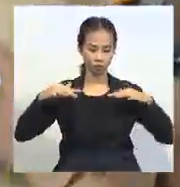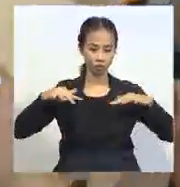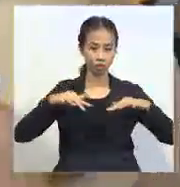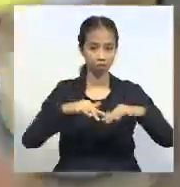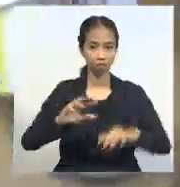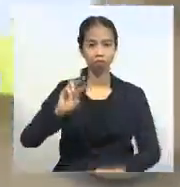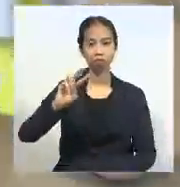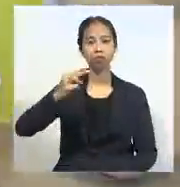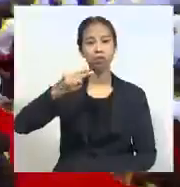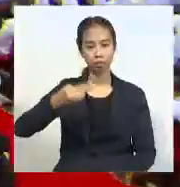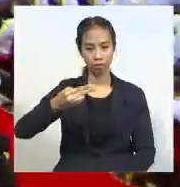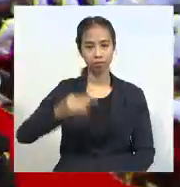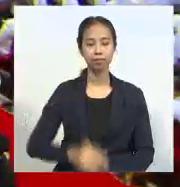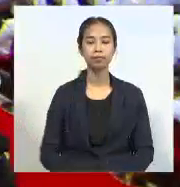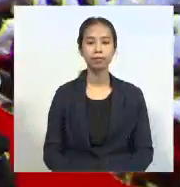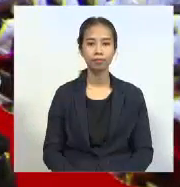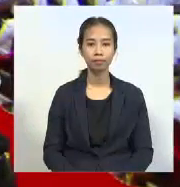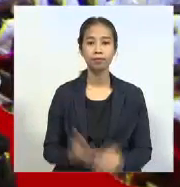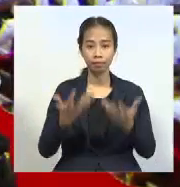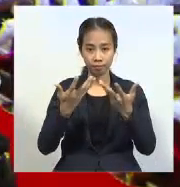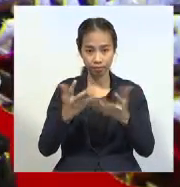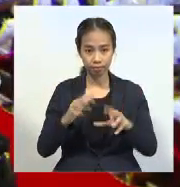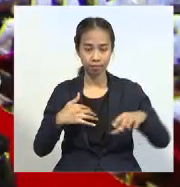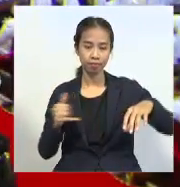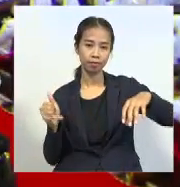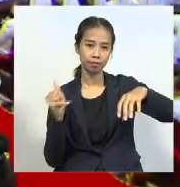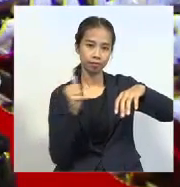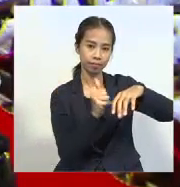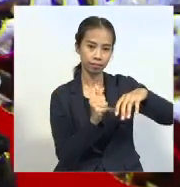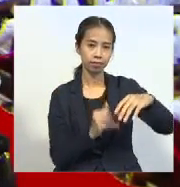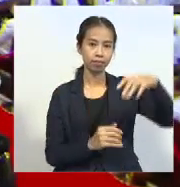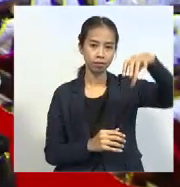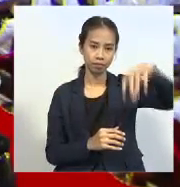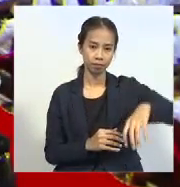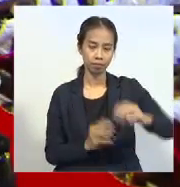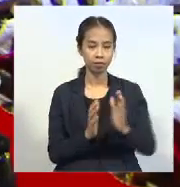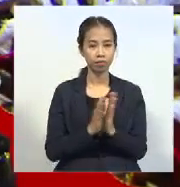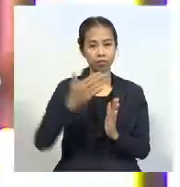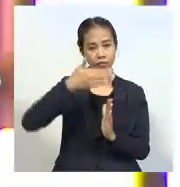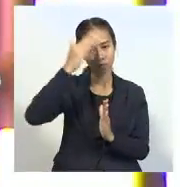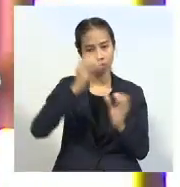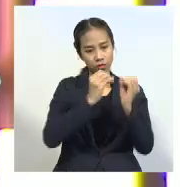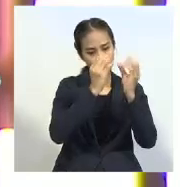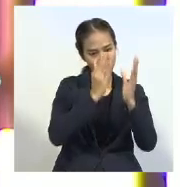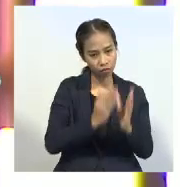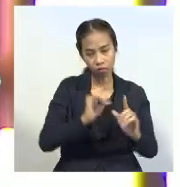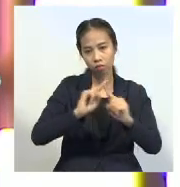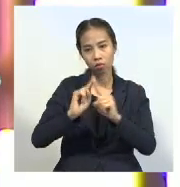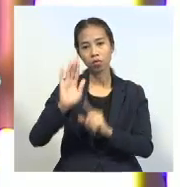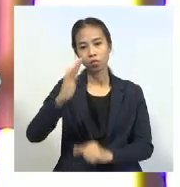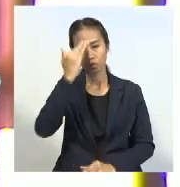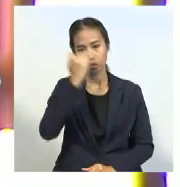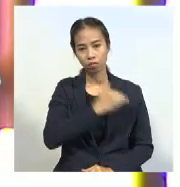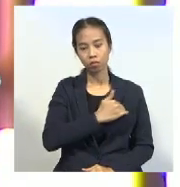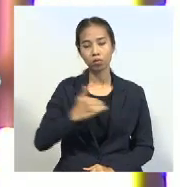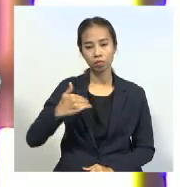ารอรับเสด็จจากนั้นก็ได้เสด็จเข้าไปพบกับคณะบาทหลวงนักบวชครูคำสอนว่าที่นักบวชภายในวัดนกุลเป